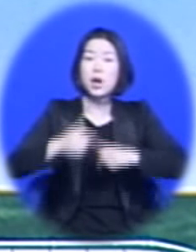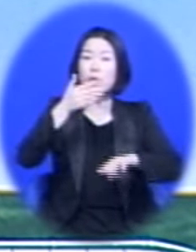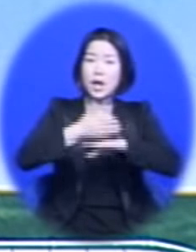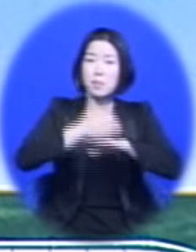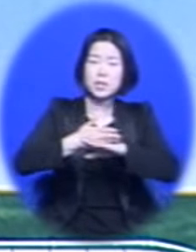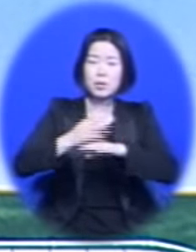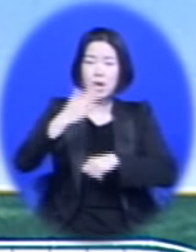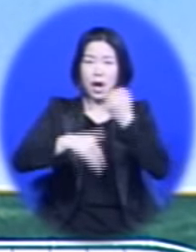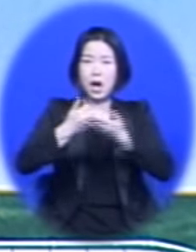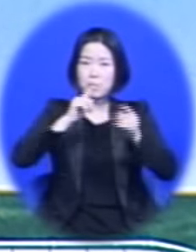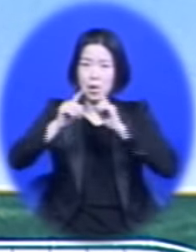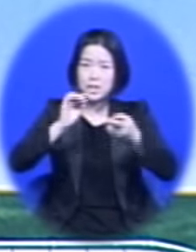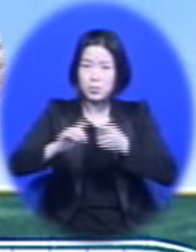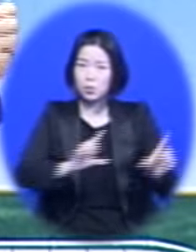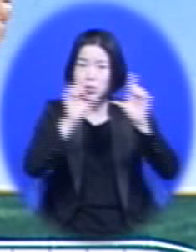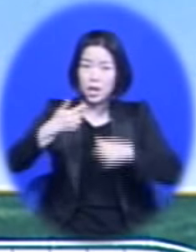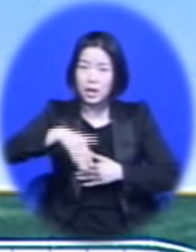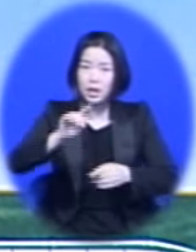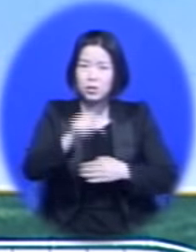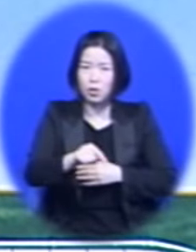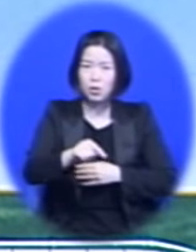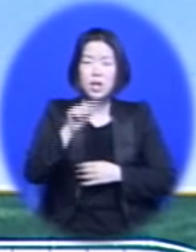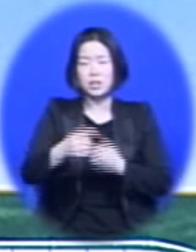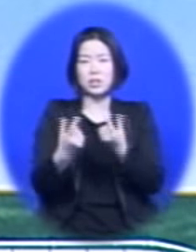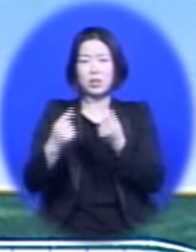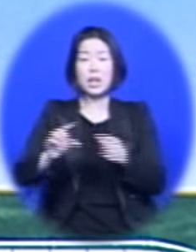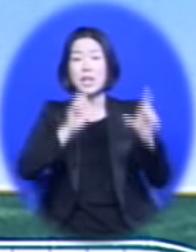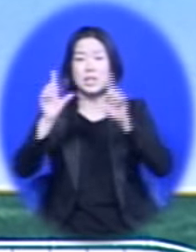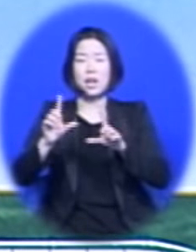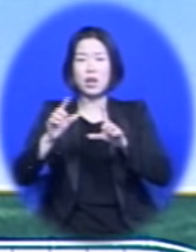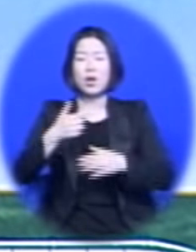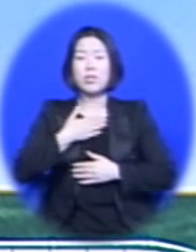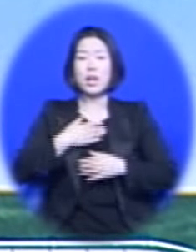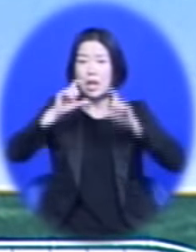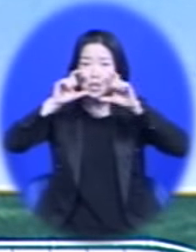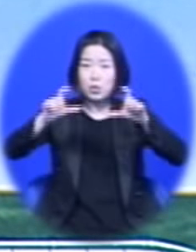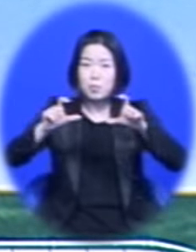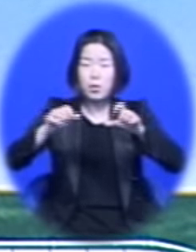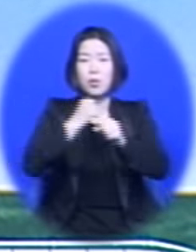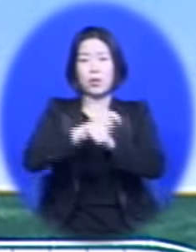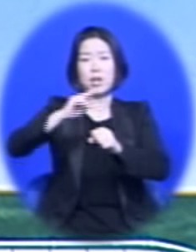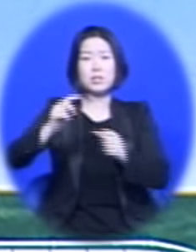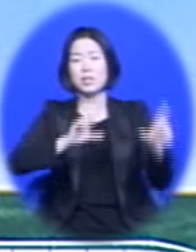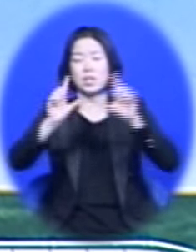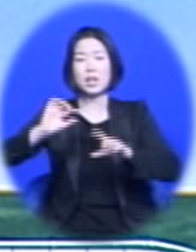감사하며 하나님 말씀대로 사는 것, 그렇게 살라고 제가 선포해서 사라지는 게 아닙니다.